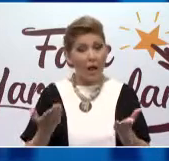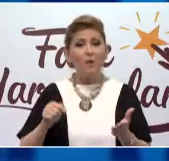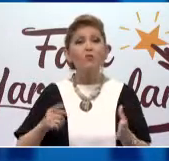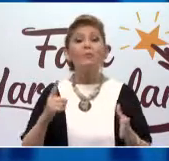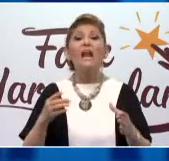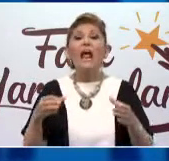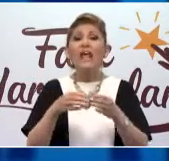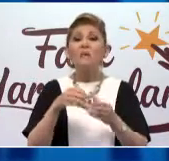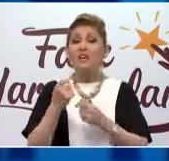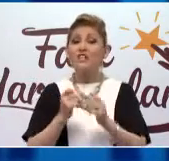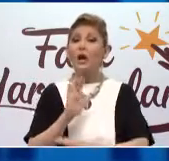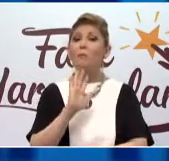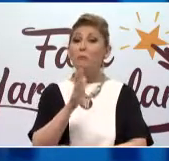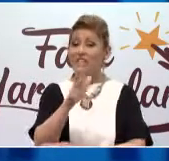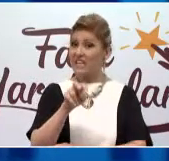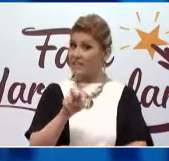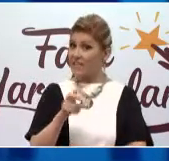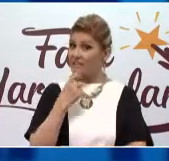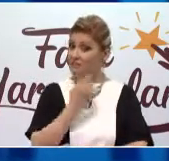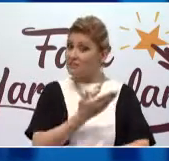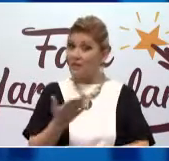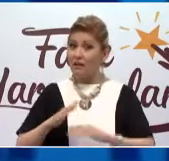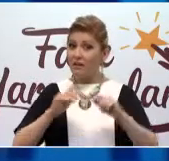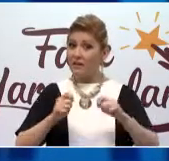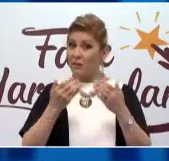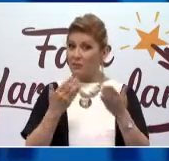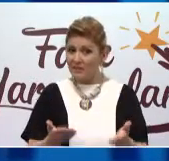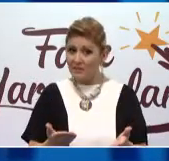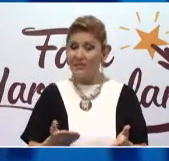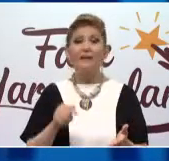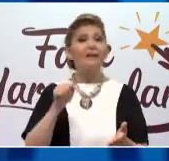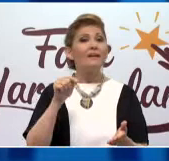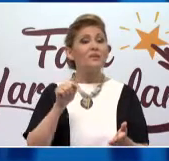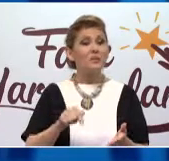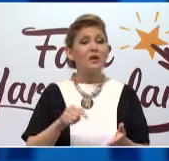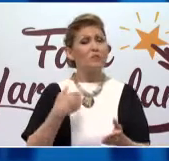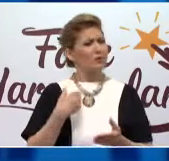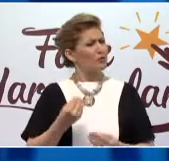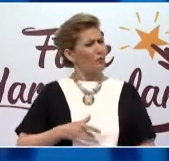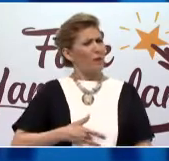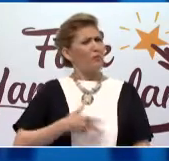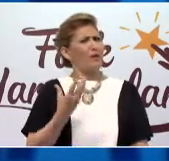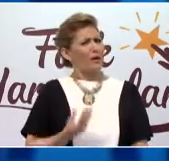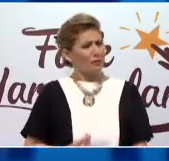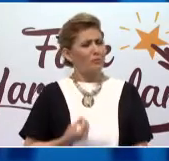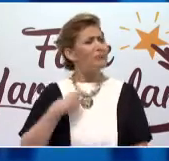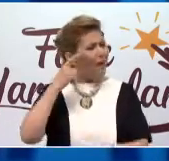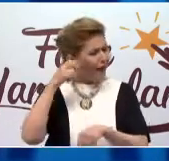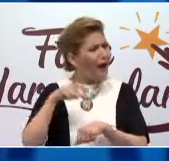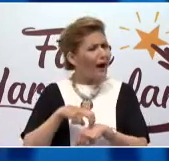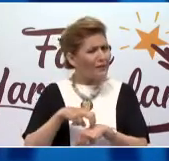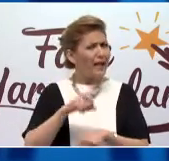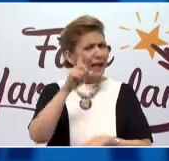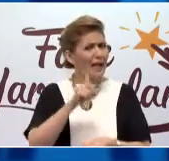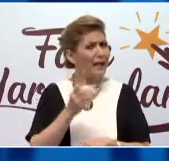ekip işi. Başarıyla 8 sene getirdiniz bunu, getirdik. Ve beni çok memnun ediyor. Hatırlıyorum ilk